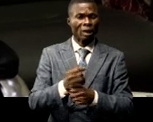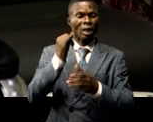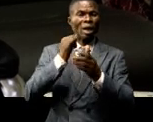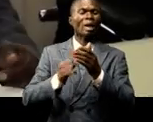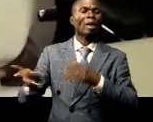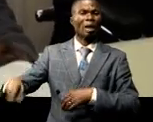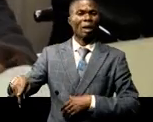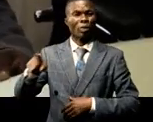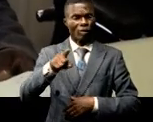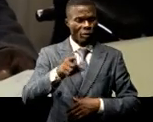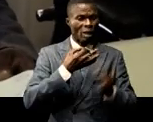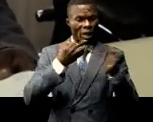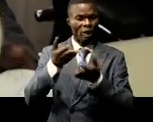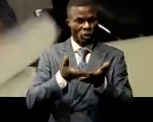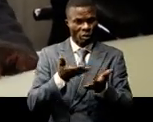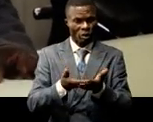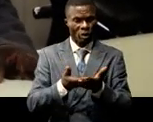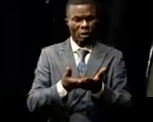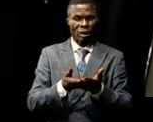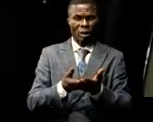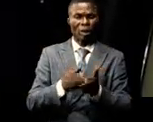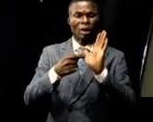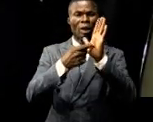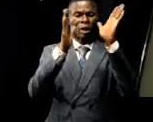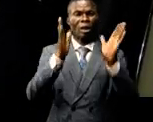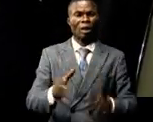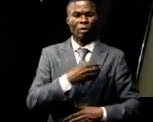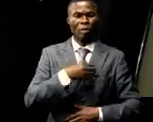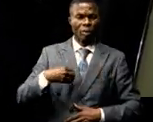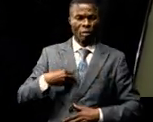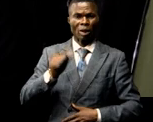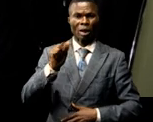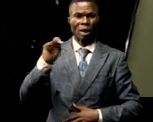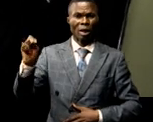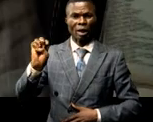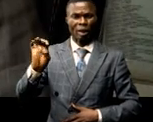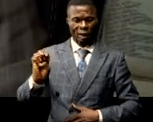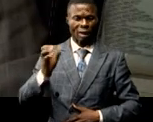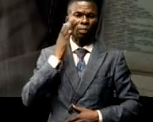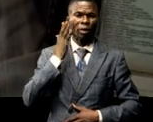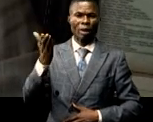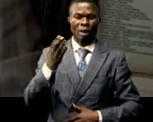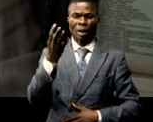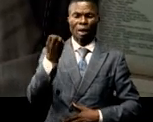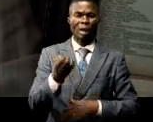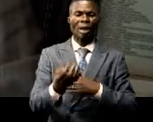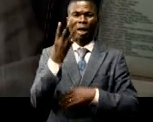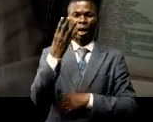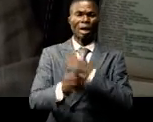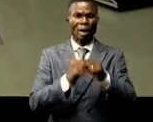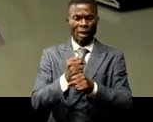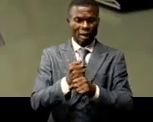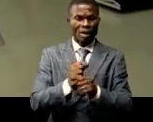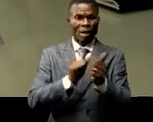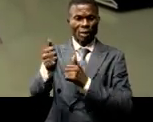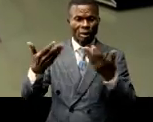pays ont été soumises par la représentante Anne-Marie Bayeldje. 44 ans après, jour pour jour,